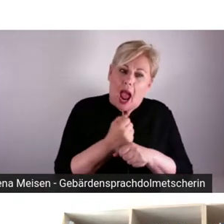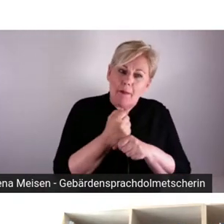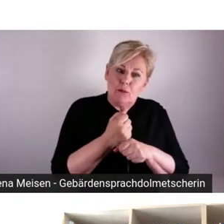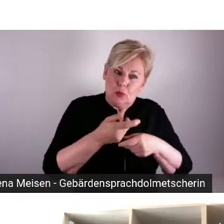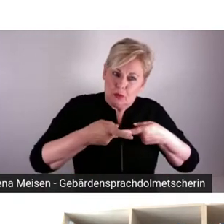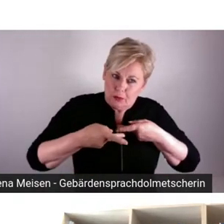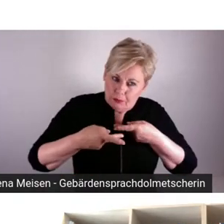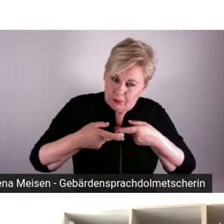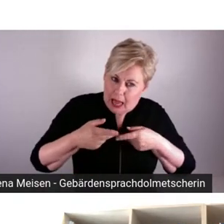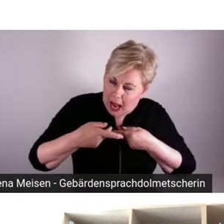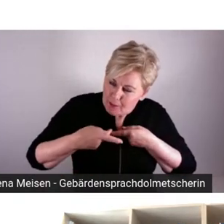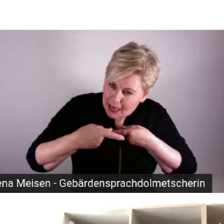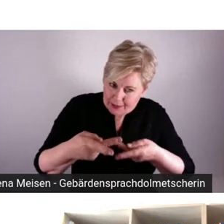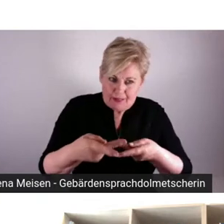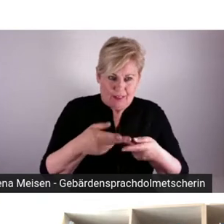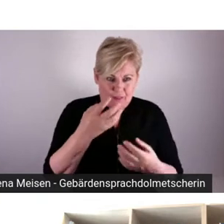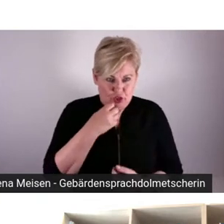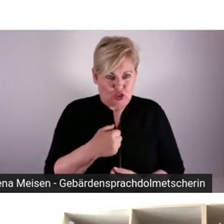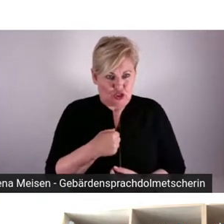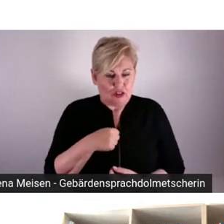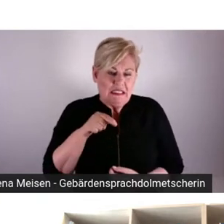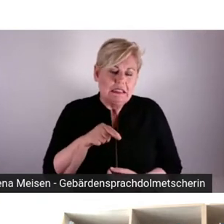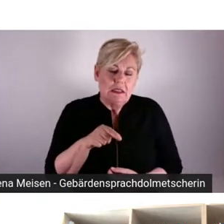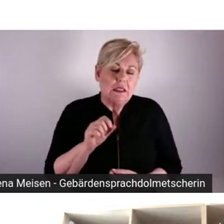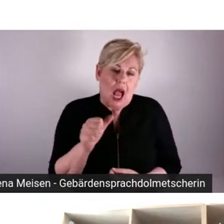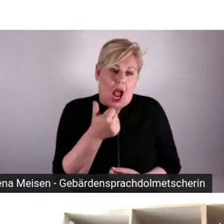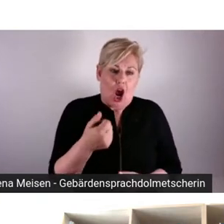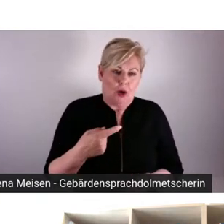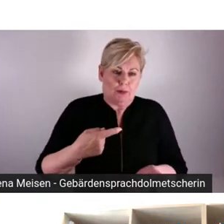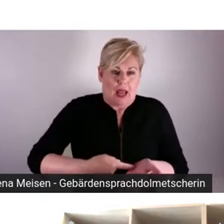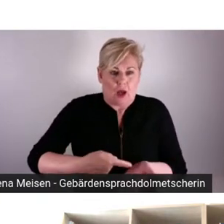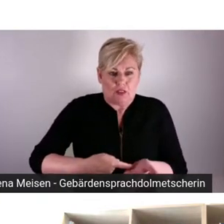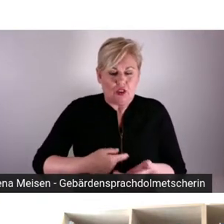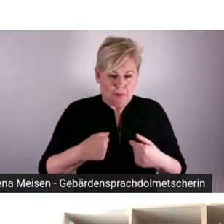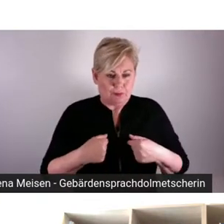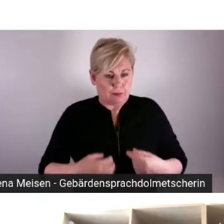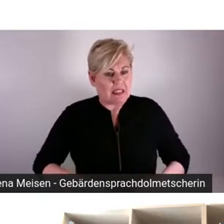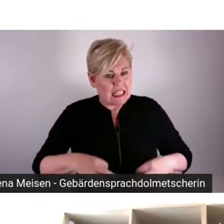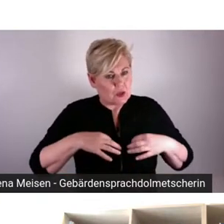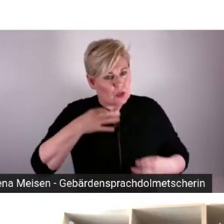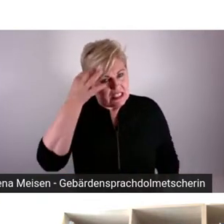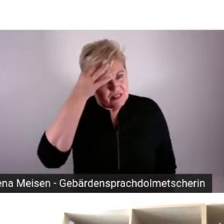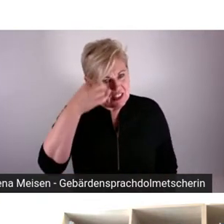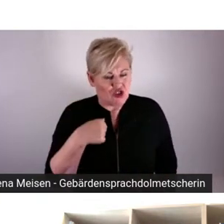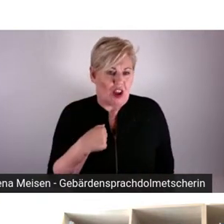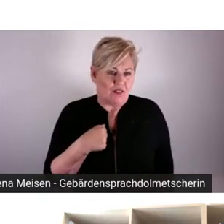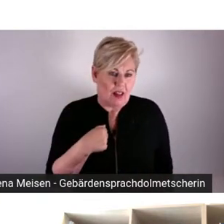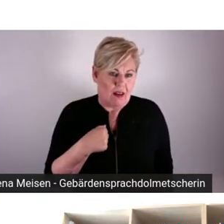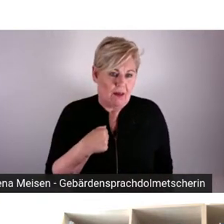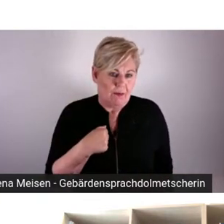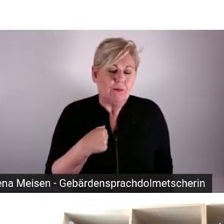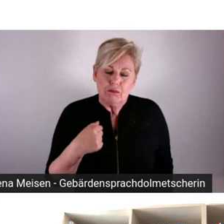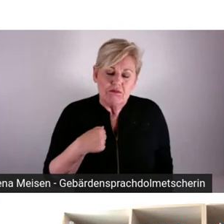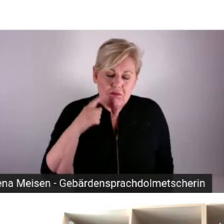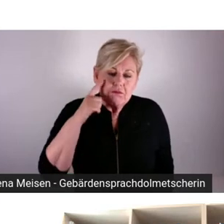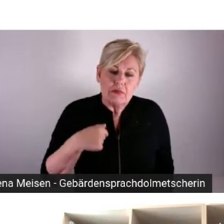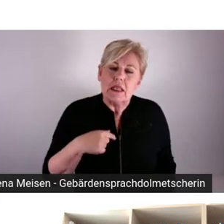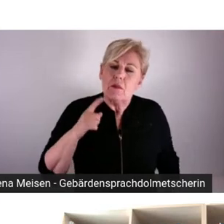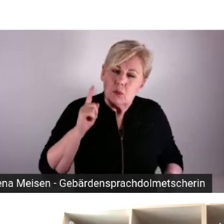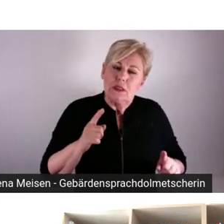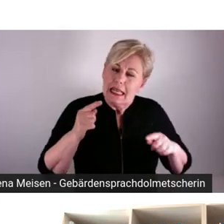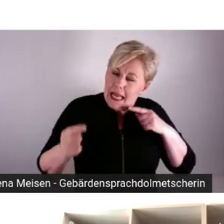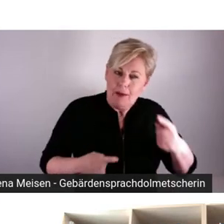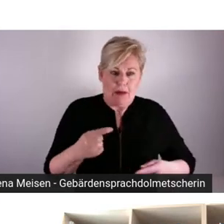wollen? Das sind die zentralen Herausforderungen, die sich für mich als Gesundheitswissenschaftler immer vor dem Hintergrund stellen. Es